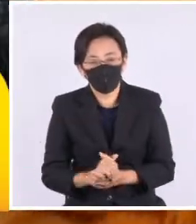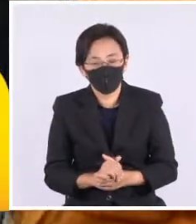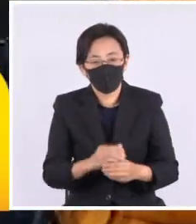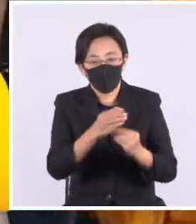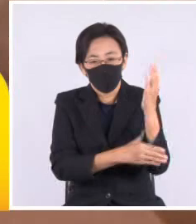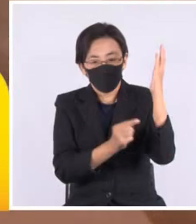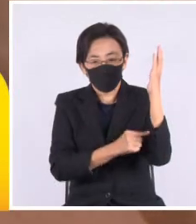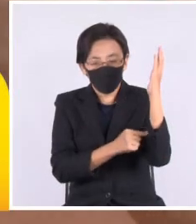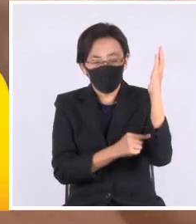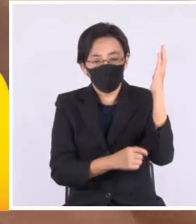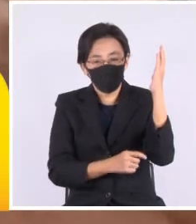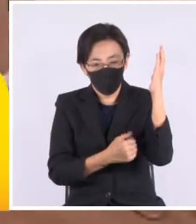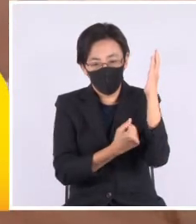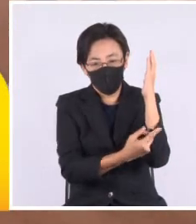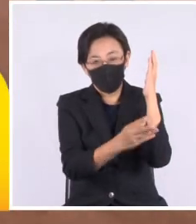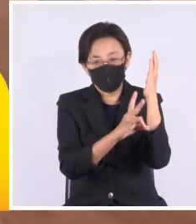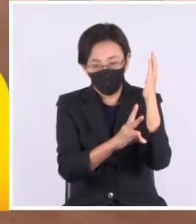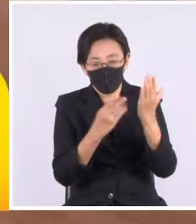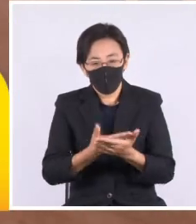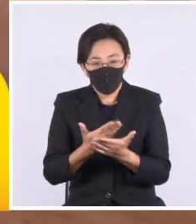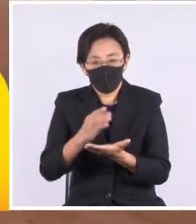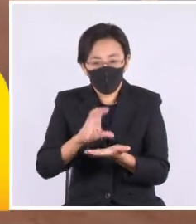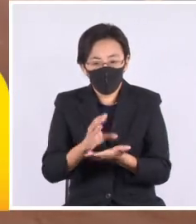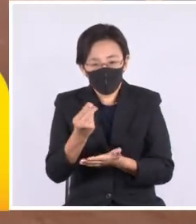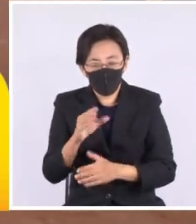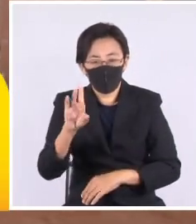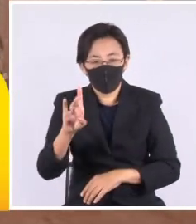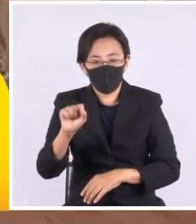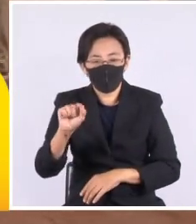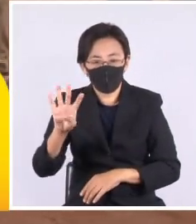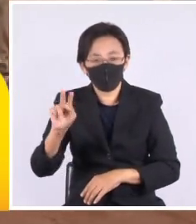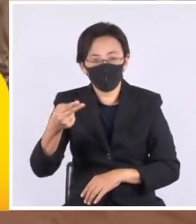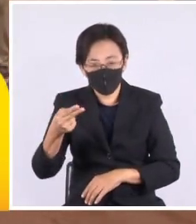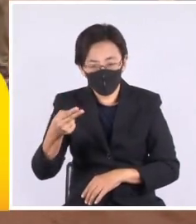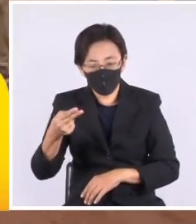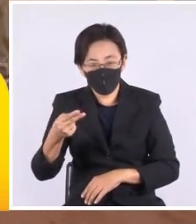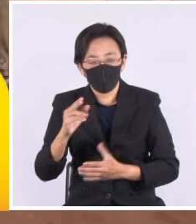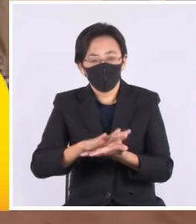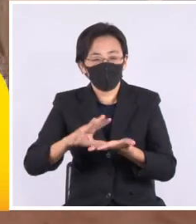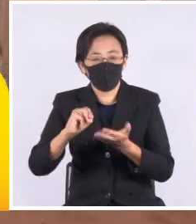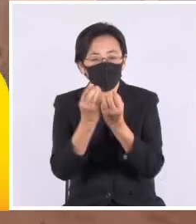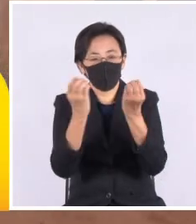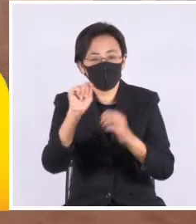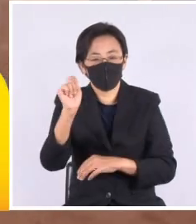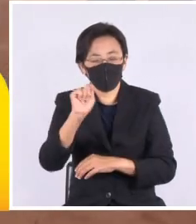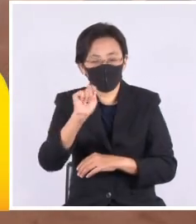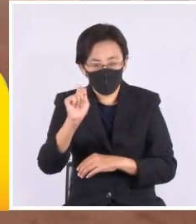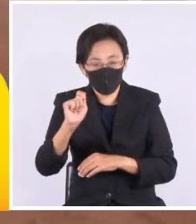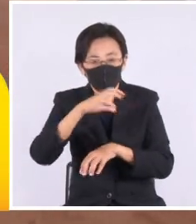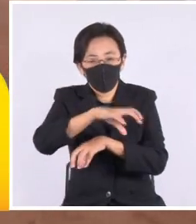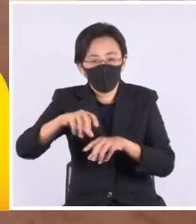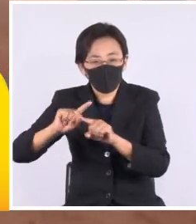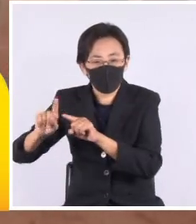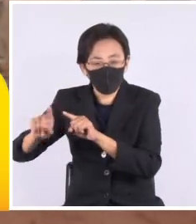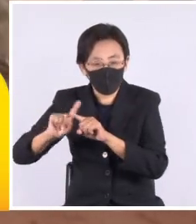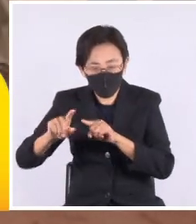ยางนาขนาดใหญ่ทั้ง 7ต้นเนี่ยต้องใช้งบประมาณถึง 8แสนสี่หมื่นบาททางมหาวิทยาลัยธรรมศาสตร์และหน่วยงานต่างๆที่เกี่ยว